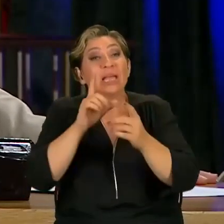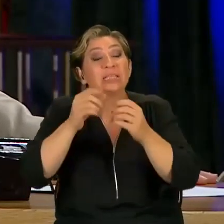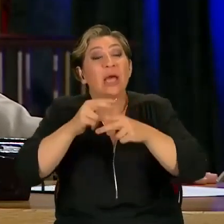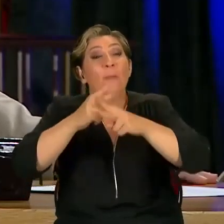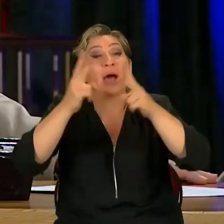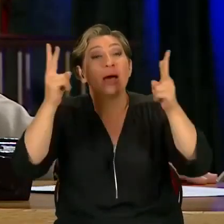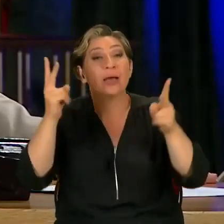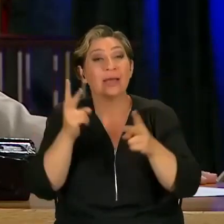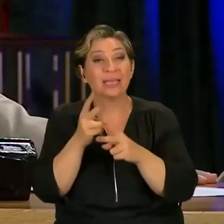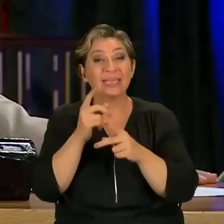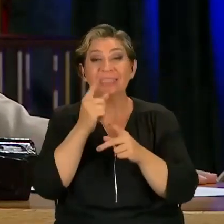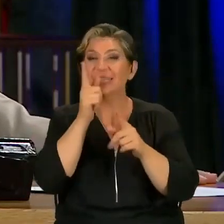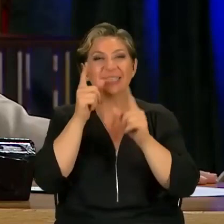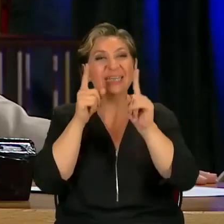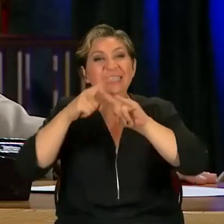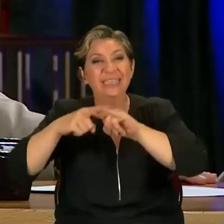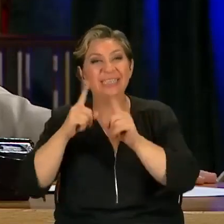gece sabaha kadar.